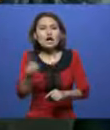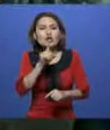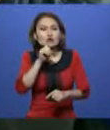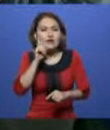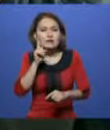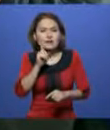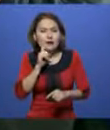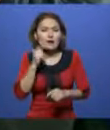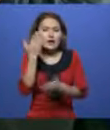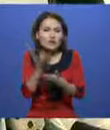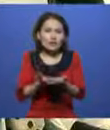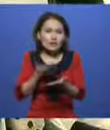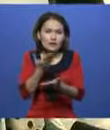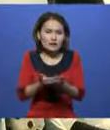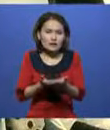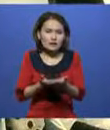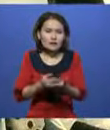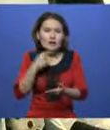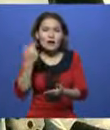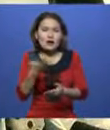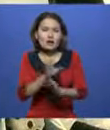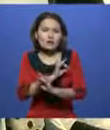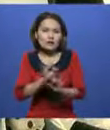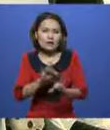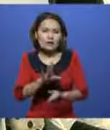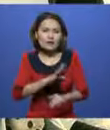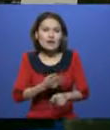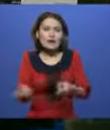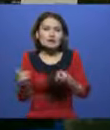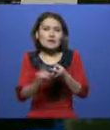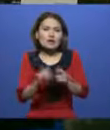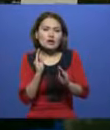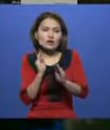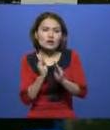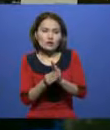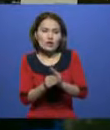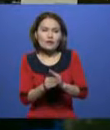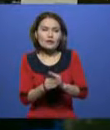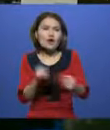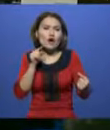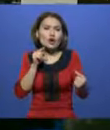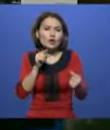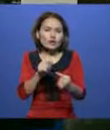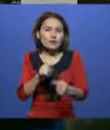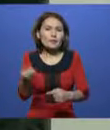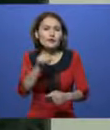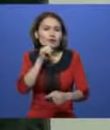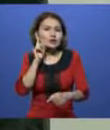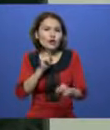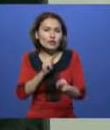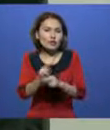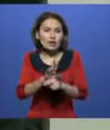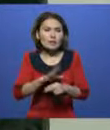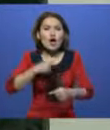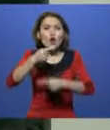саланың негізгі міндеттерін және басымдықтарын таныстырды. Сонымен қатар сыбайлас жемқорлықпен бүкіл қоғам болып күресудің қажеттігі айтылды.